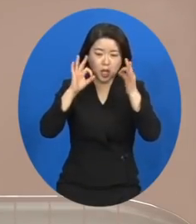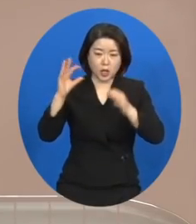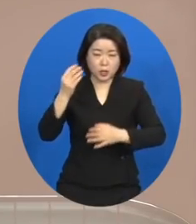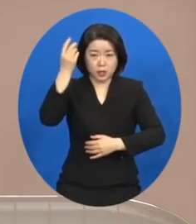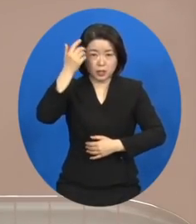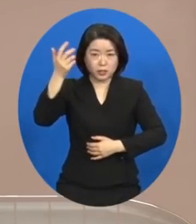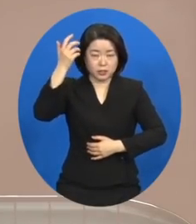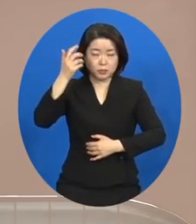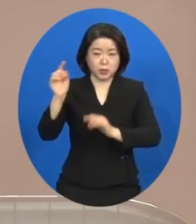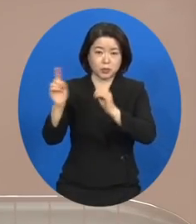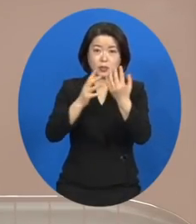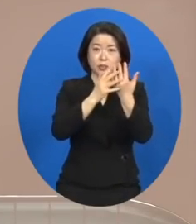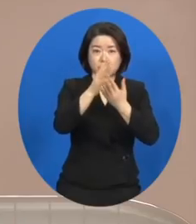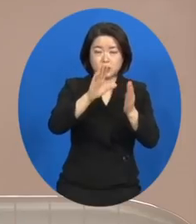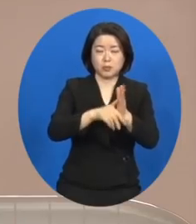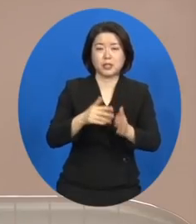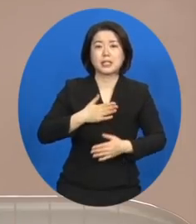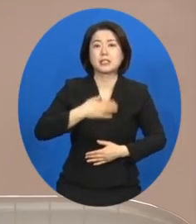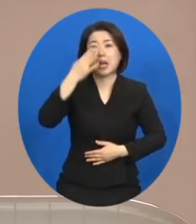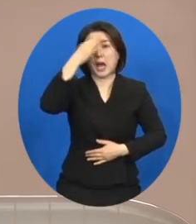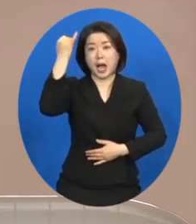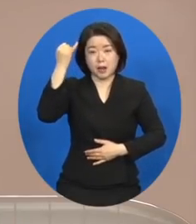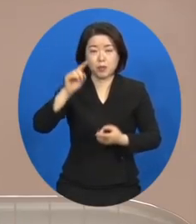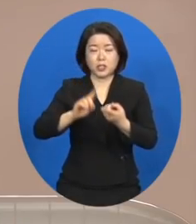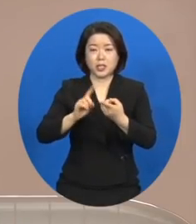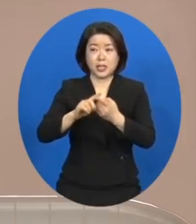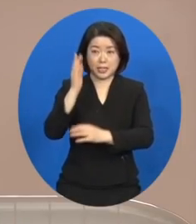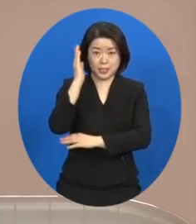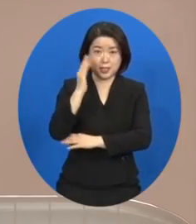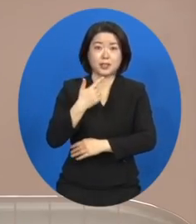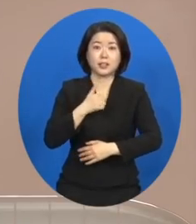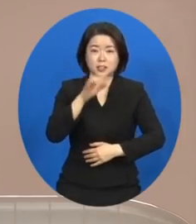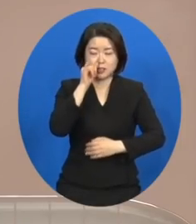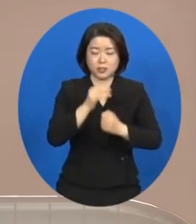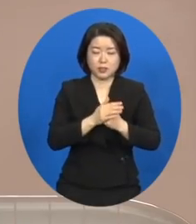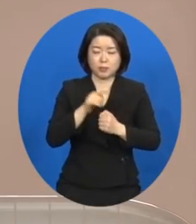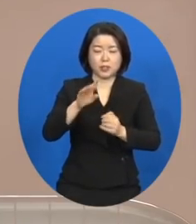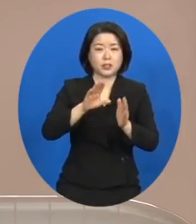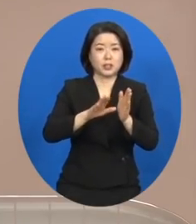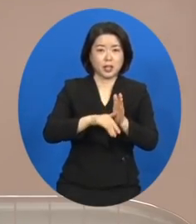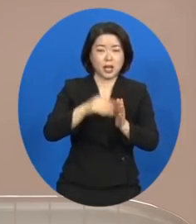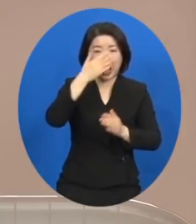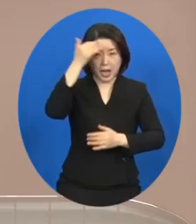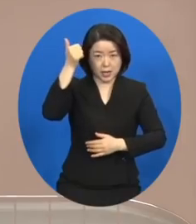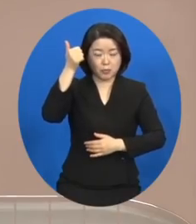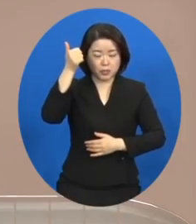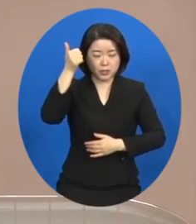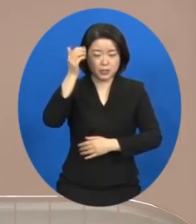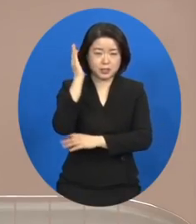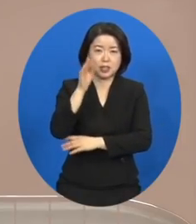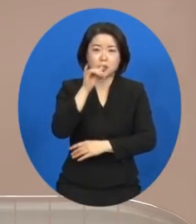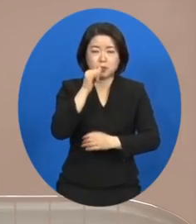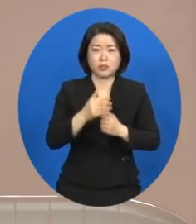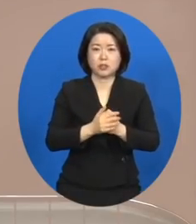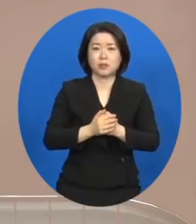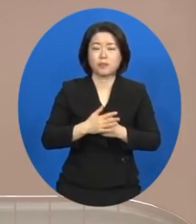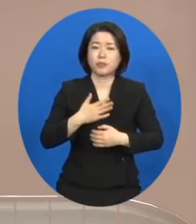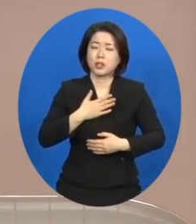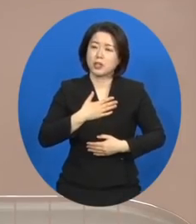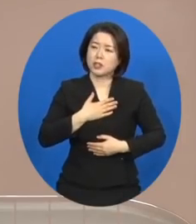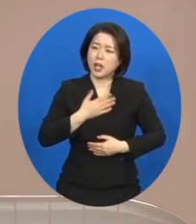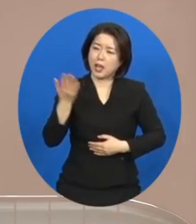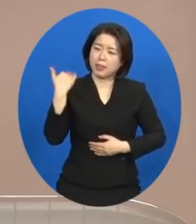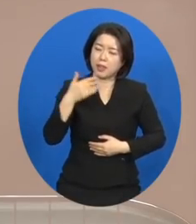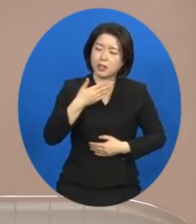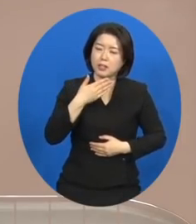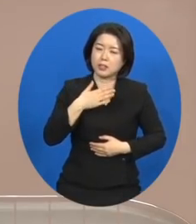저희 친할머님 이야기를 말씀을 드렸어요. 그때 저희 할아버지 말씀을 드렸습니다. 저보다 젊은 만 한 살에 주님의